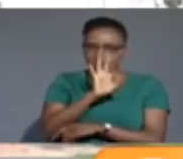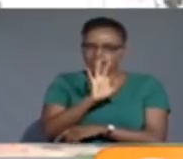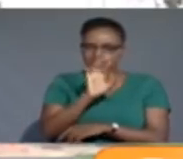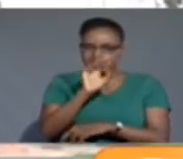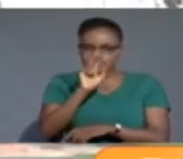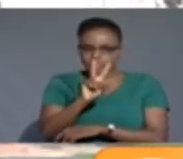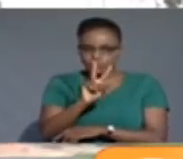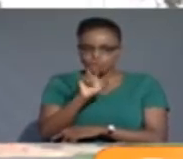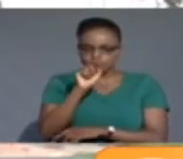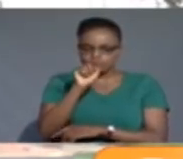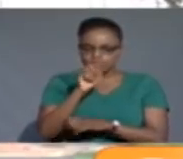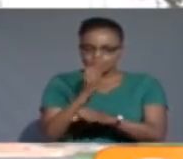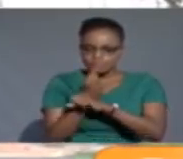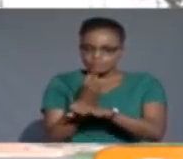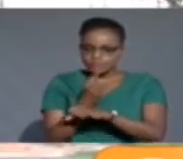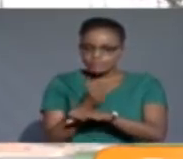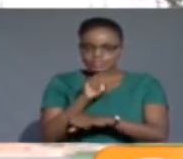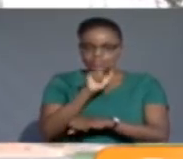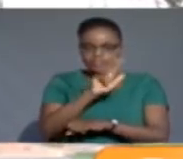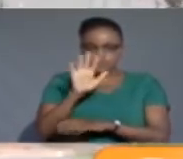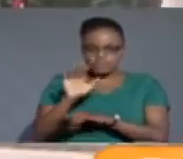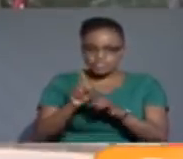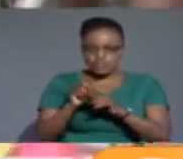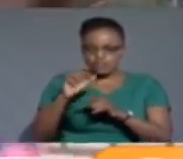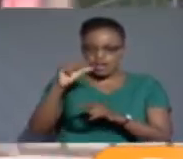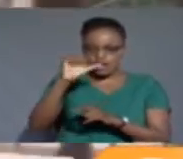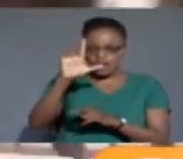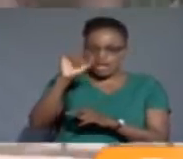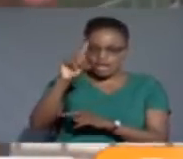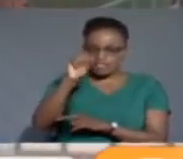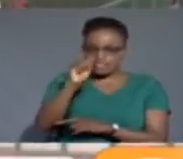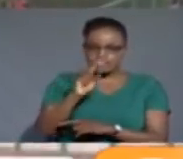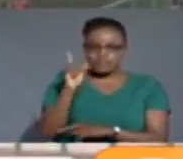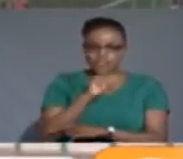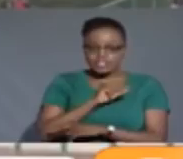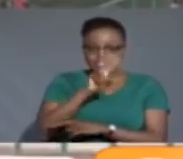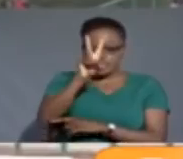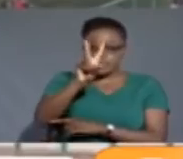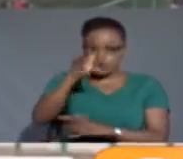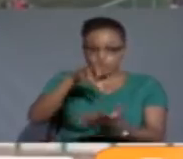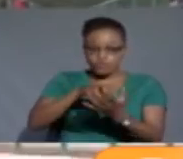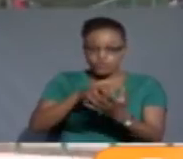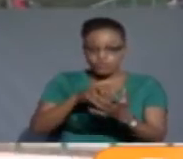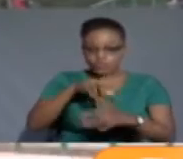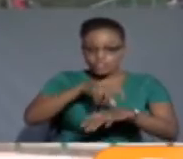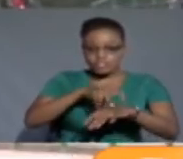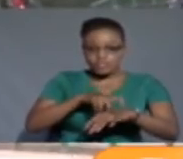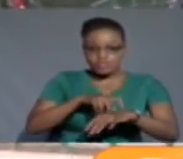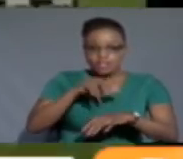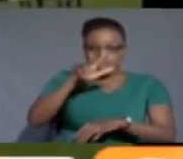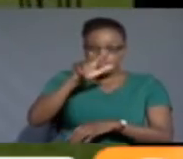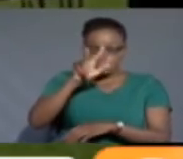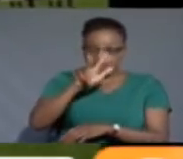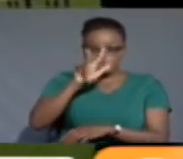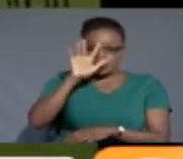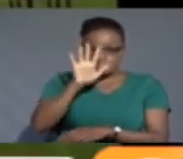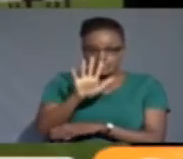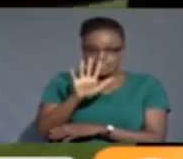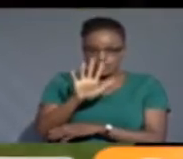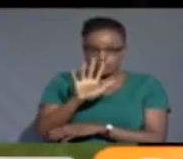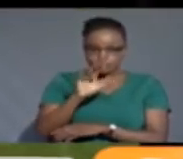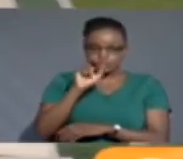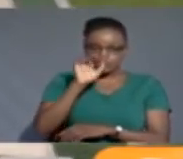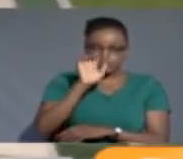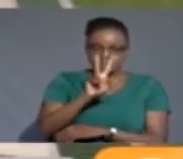sekunde 15 huku mpinzani wake mkuu Gladys Koech akimaliza katika nafasi ya pili kwa muda wa dakika 33 na sekunde